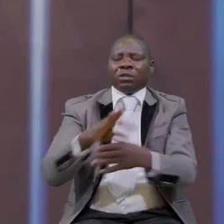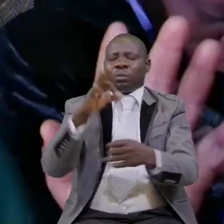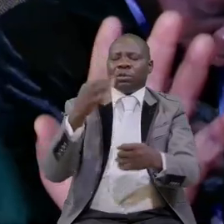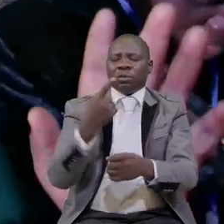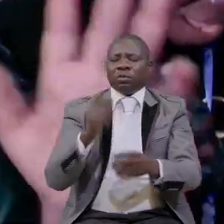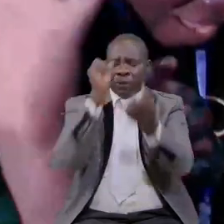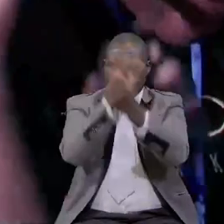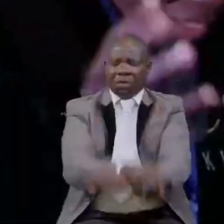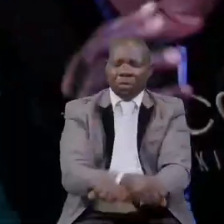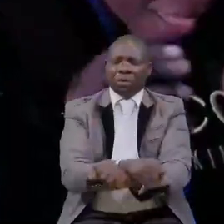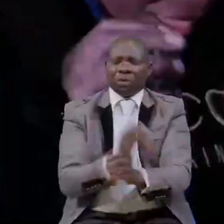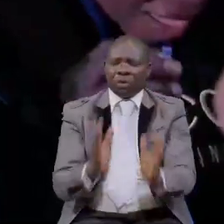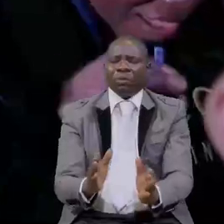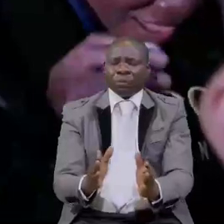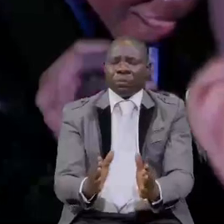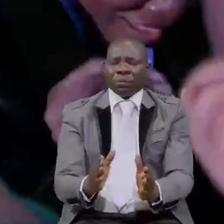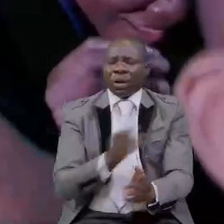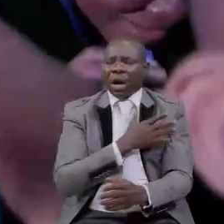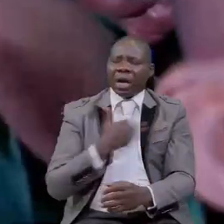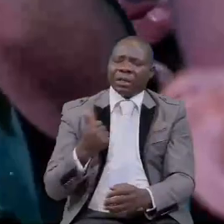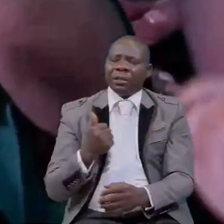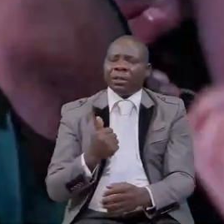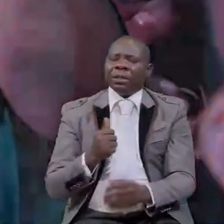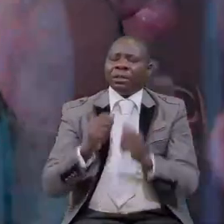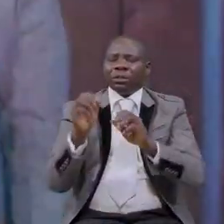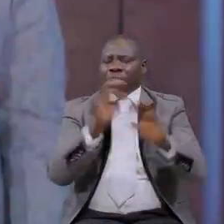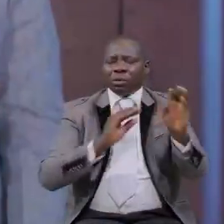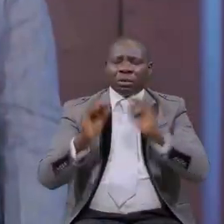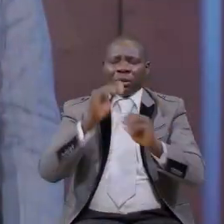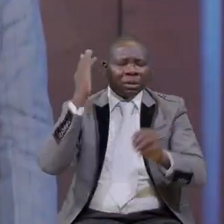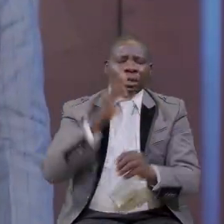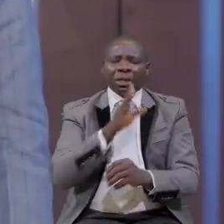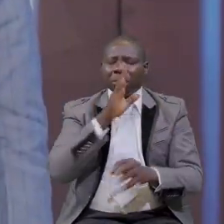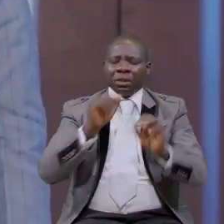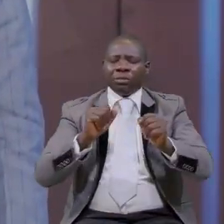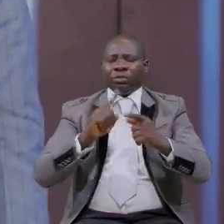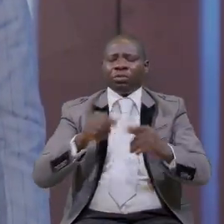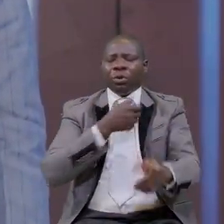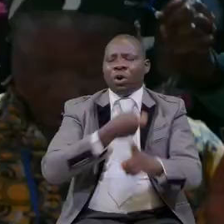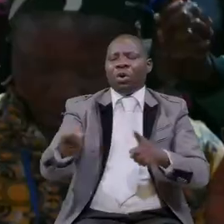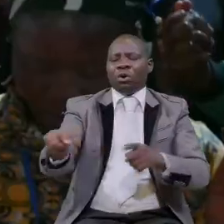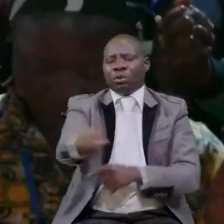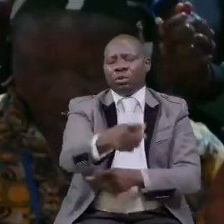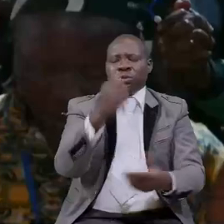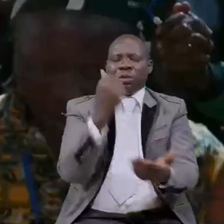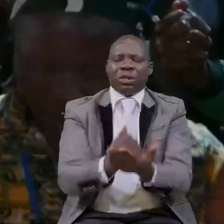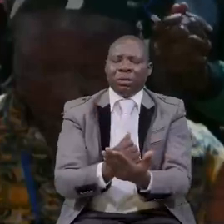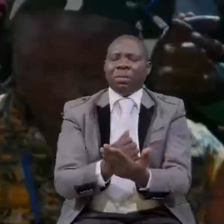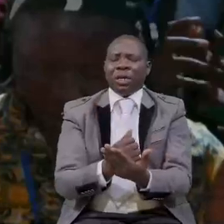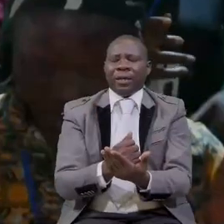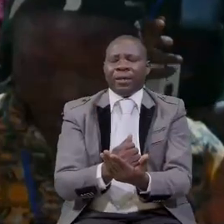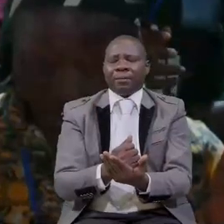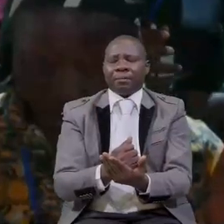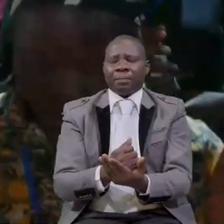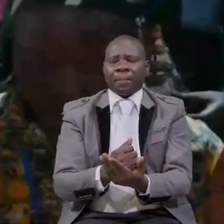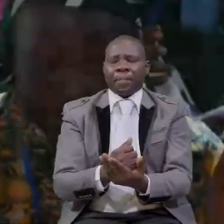Porte l'esprit des vainqueurs. Et rien ne pourra vous nuire.